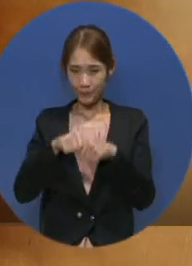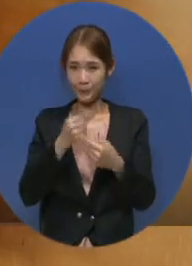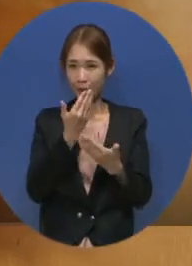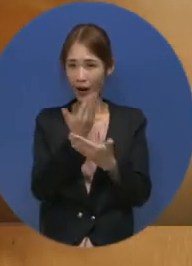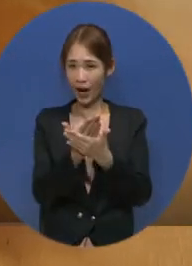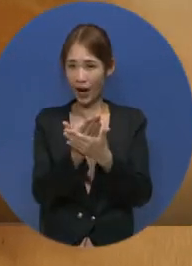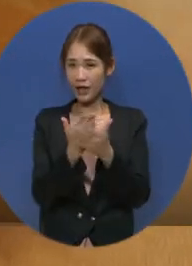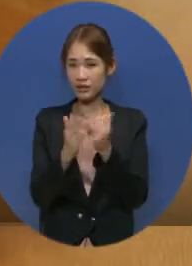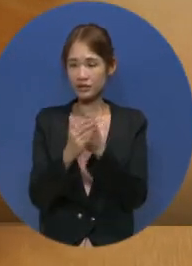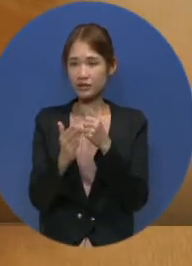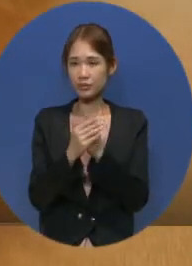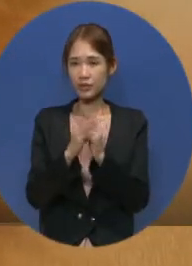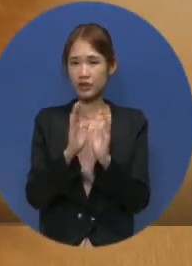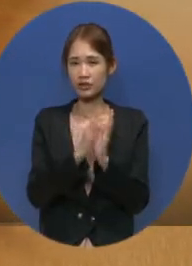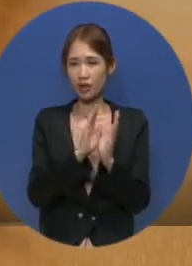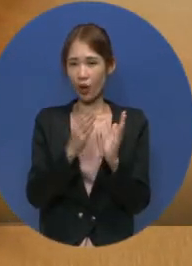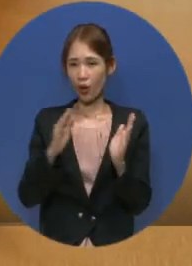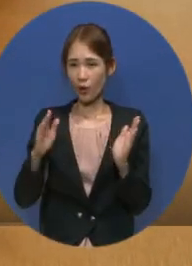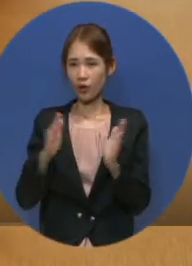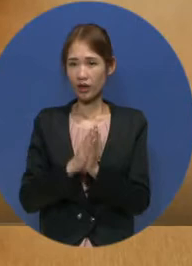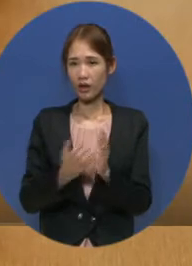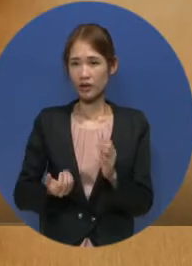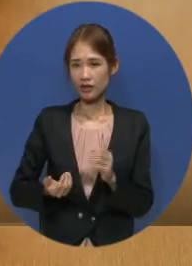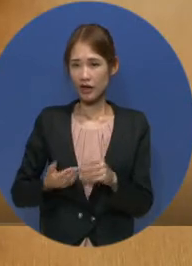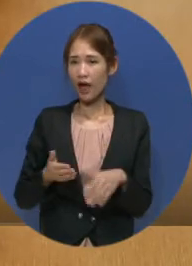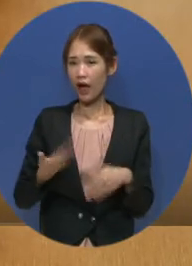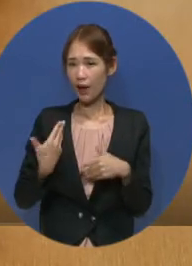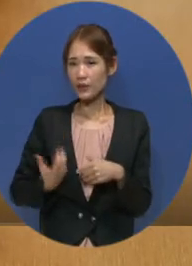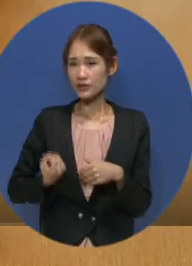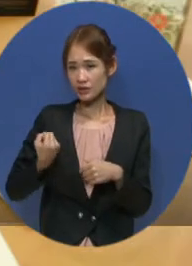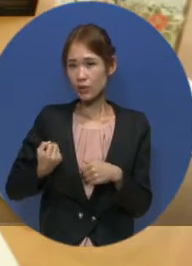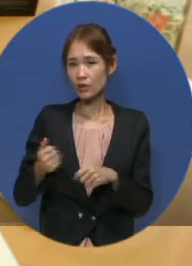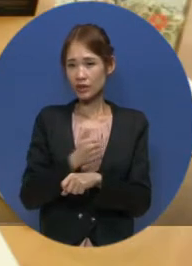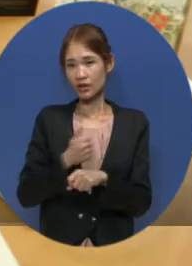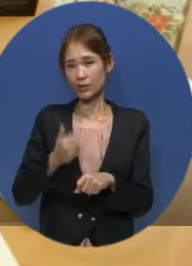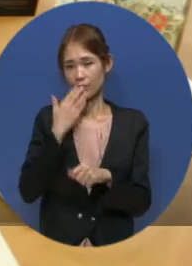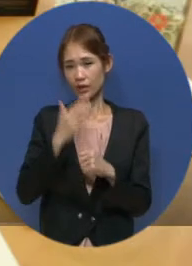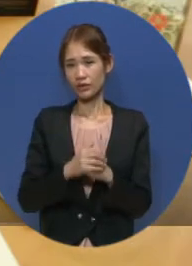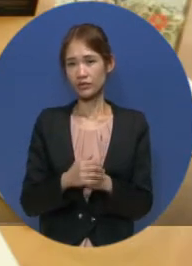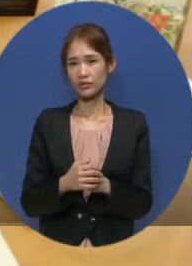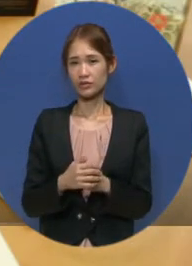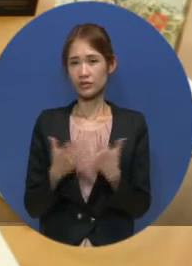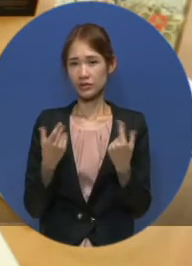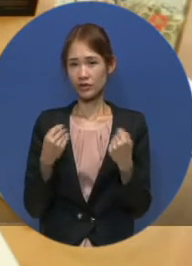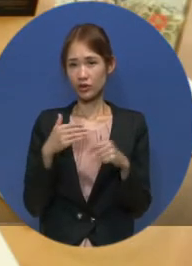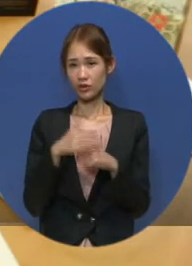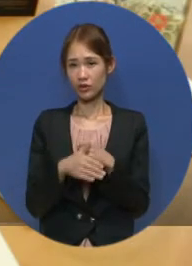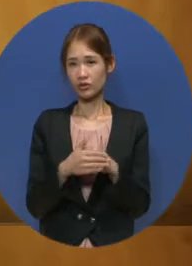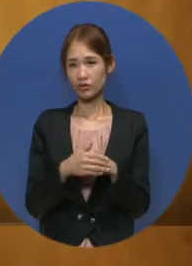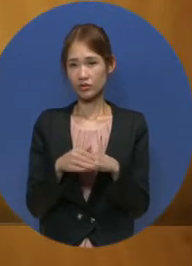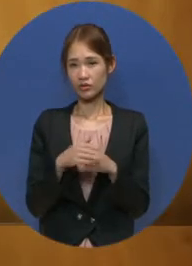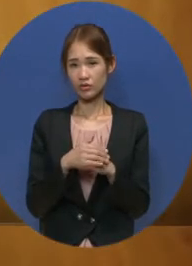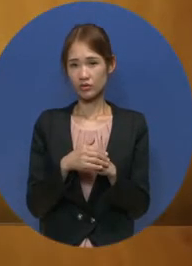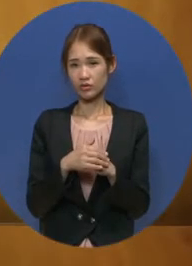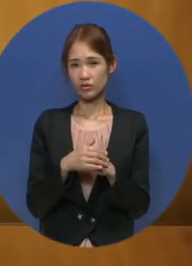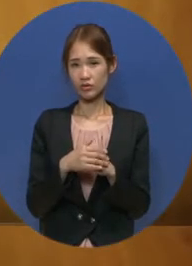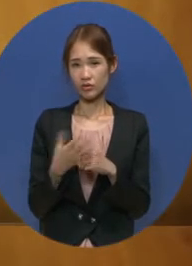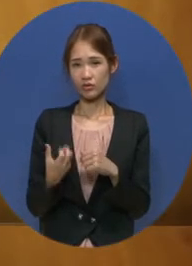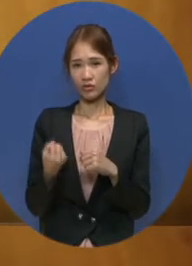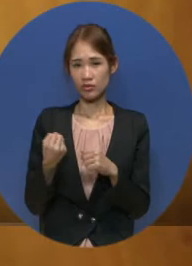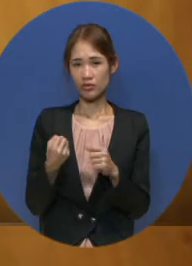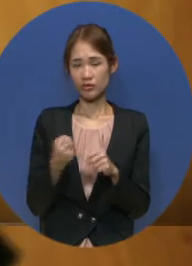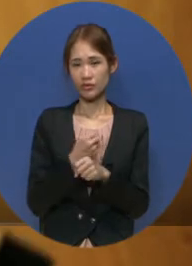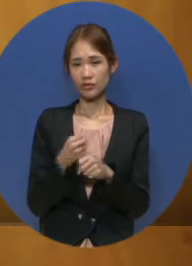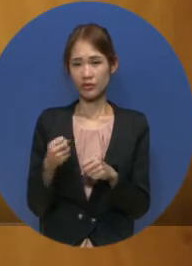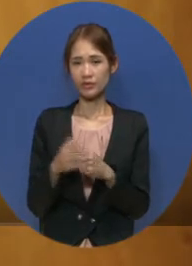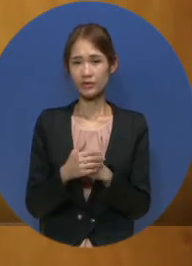이렇게 접어서 가볍게 휴대하고 다니실 수 있으세요. 그래서 이렇게 컴팩트한 케이스에 이렇게 휴대하고 다니실 수 있는